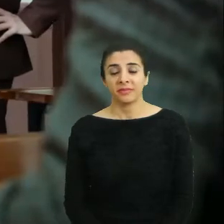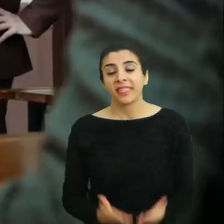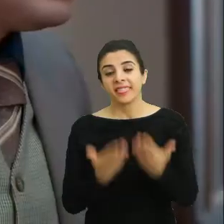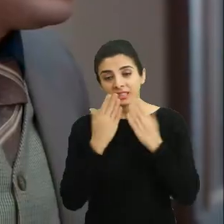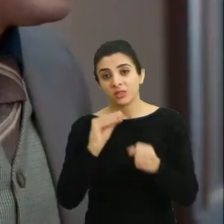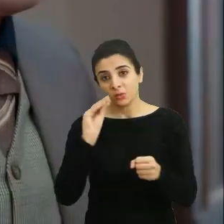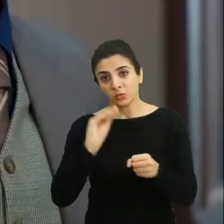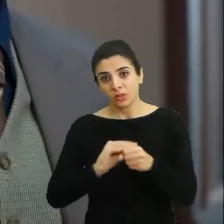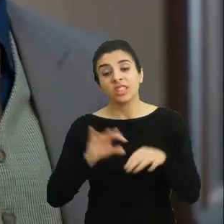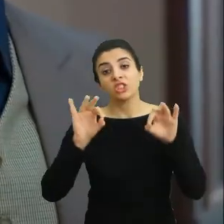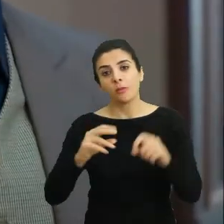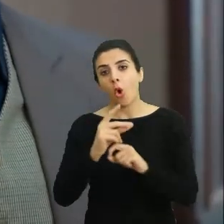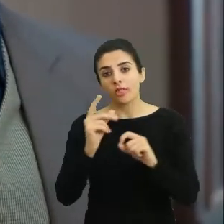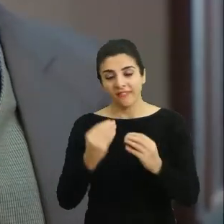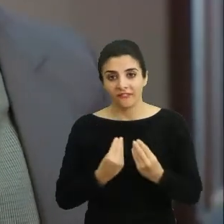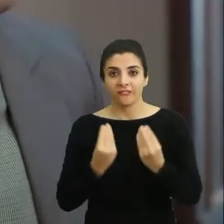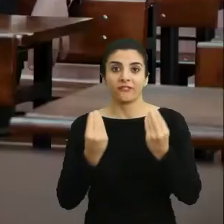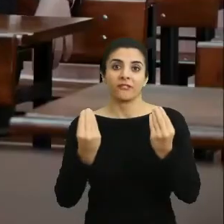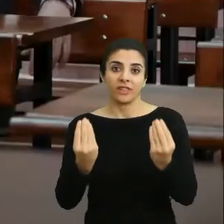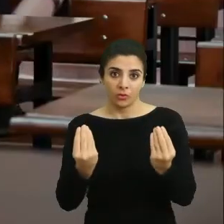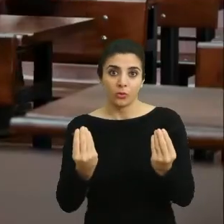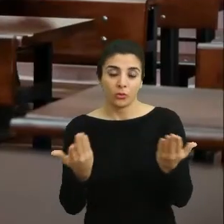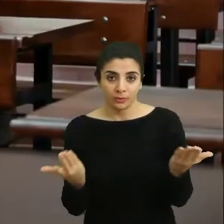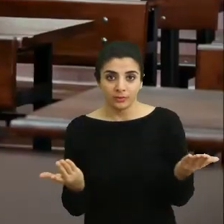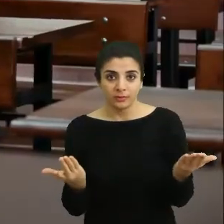Ders bittiyse şimdi ödev zamanı eneler.